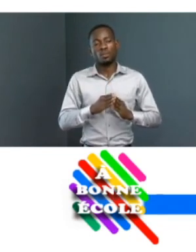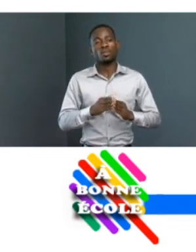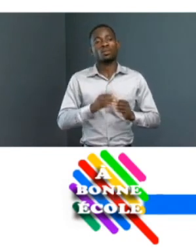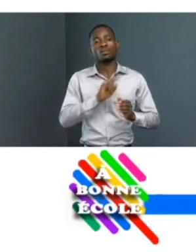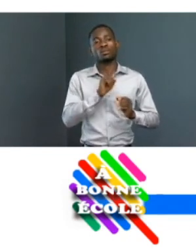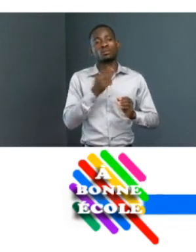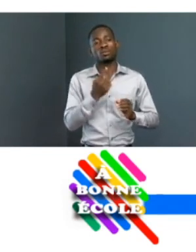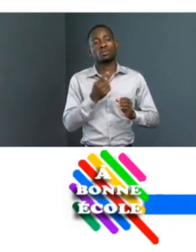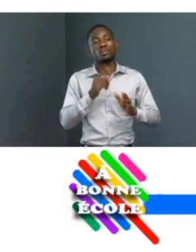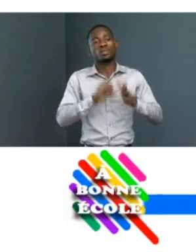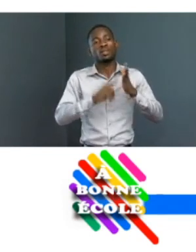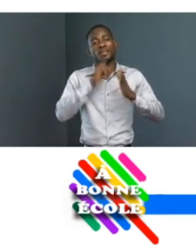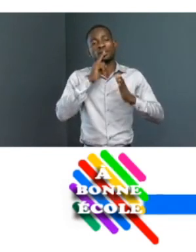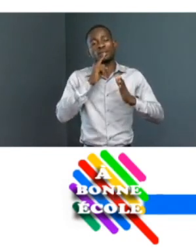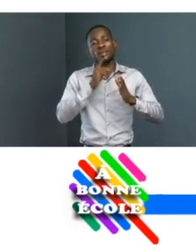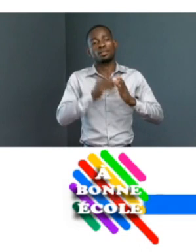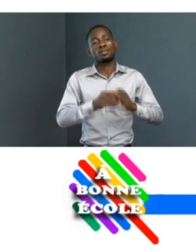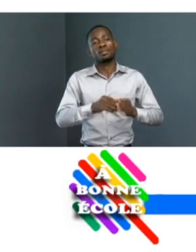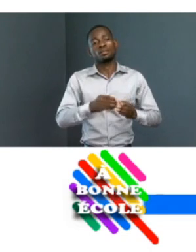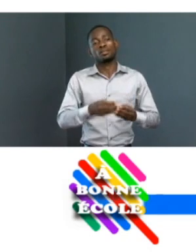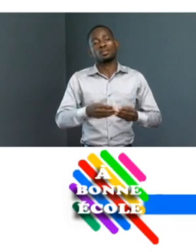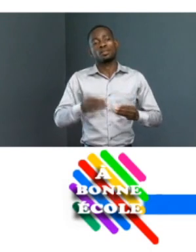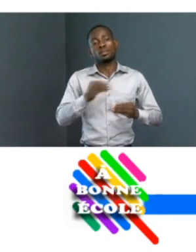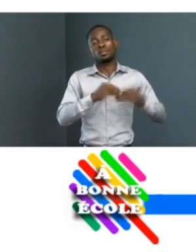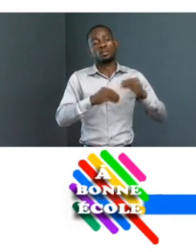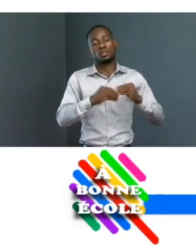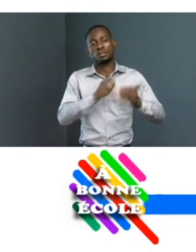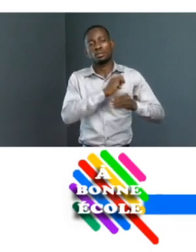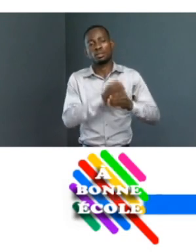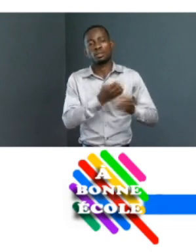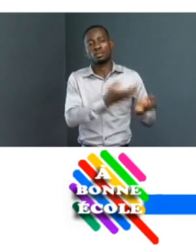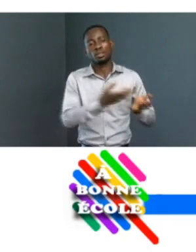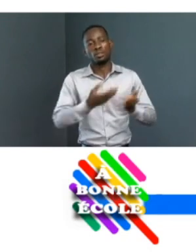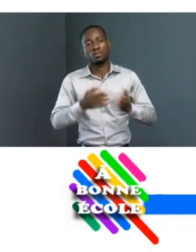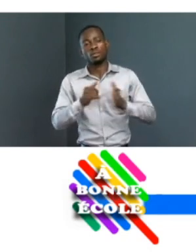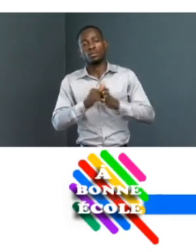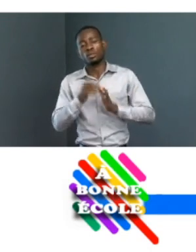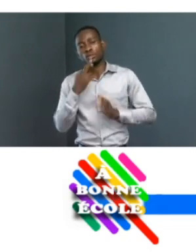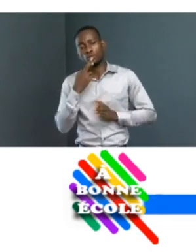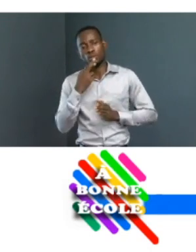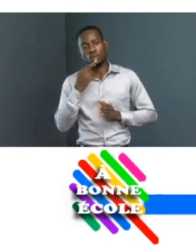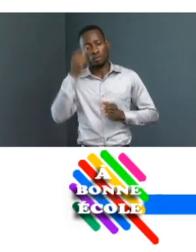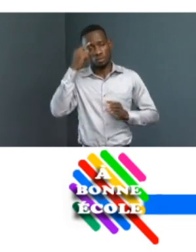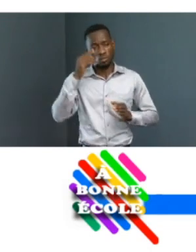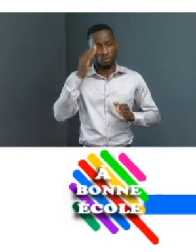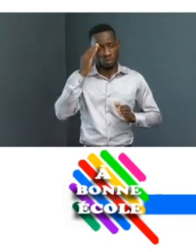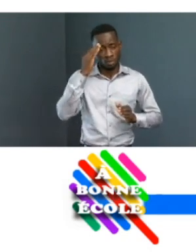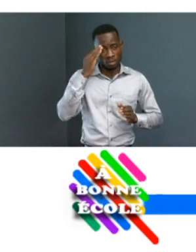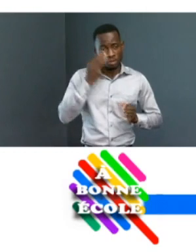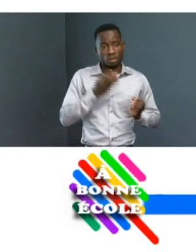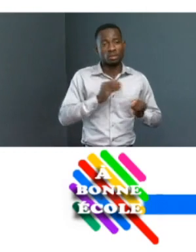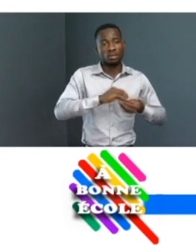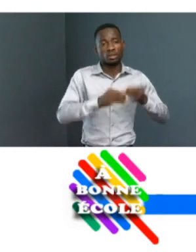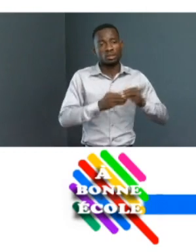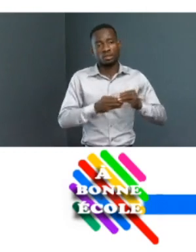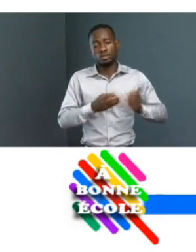Consigne 1. Quelle est la quantité d'énergie apportée par ce repas? Alors, pour déterminer la quantité apportée par ce repas,